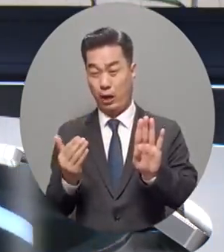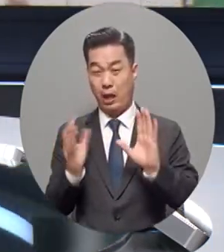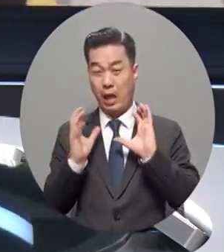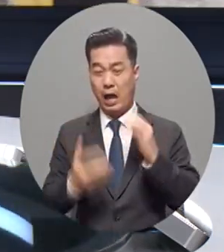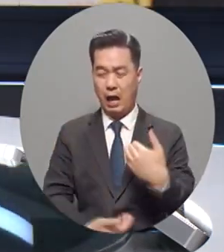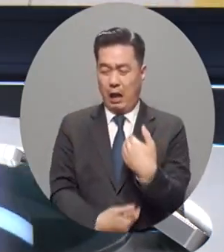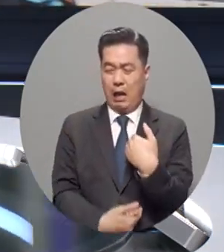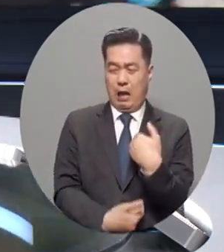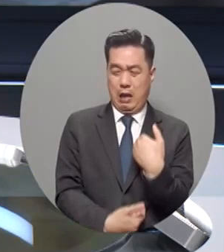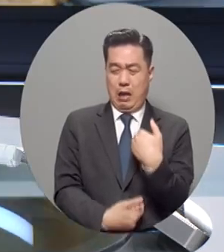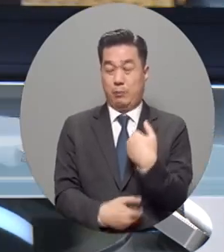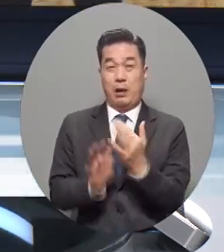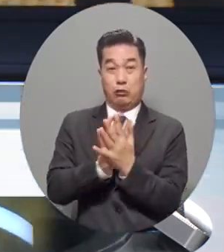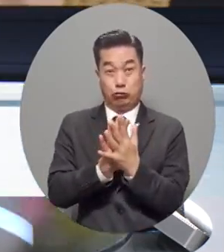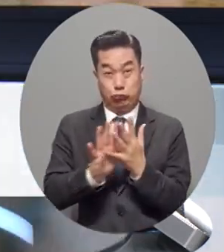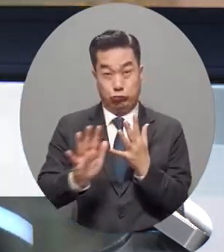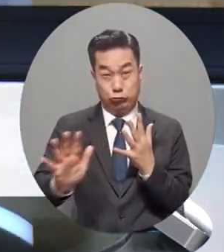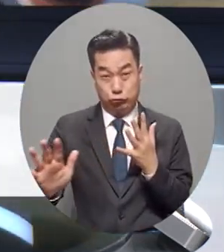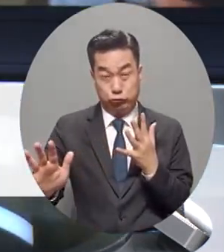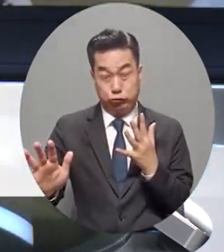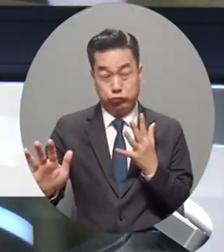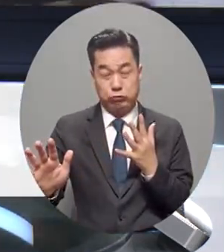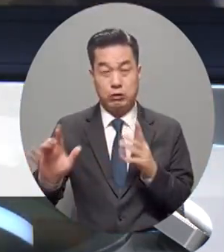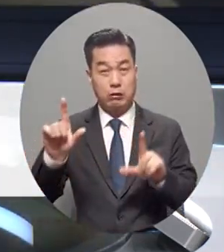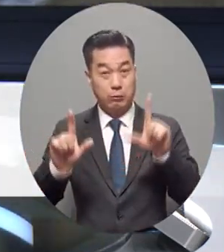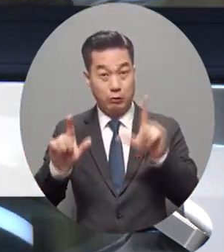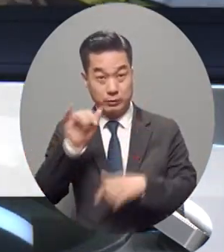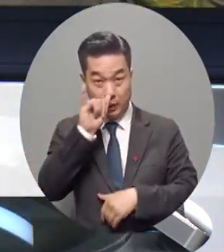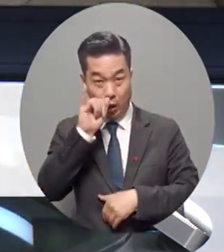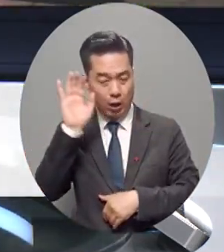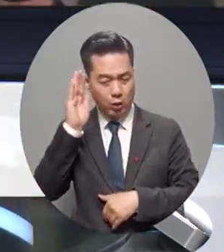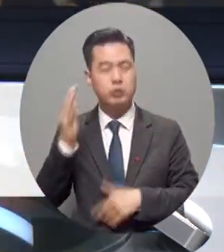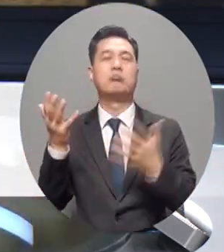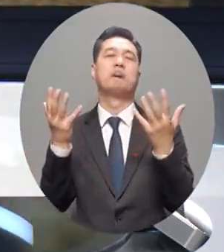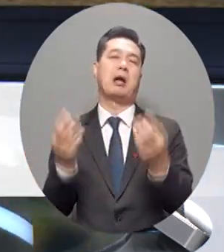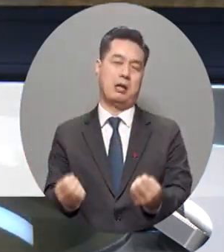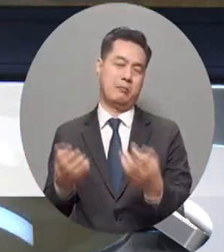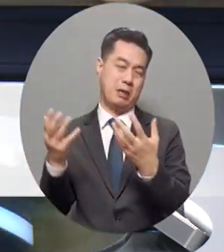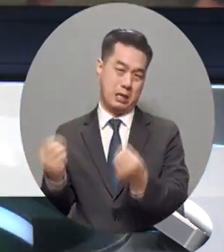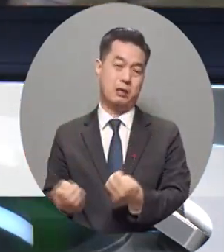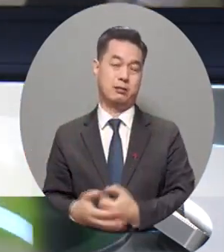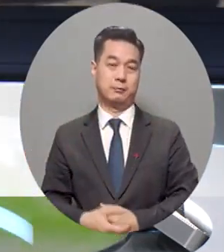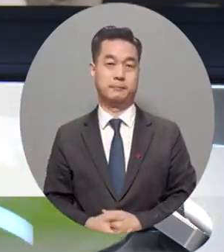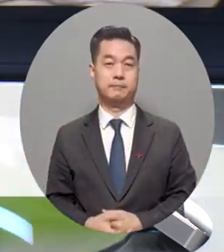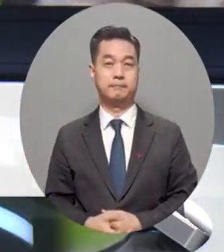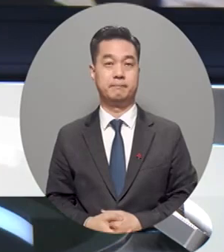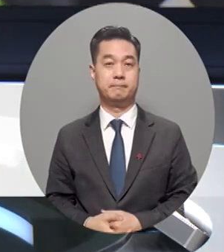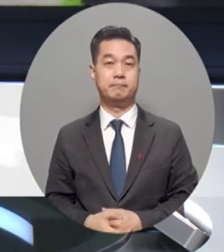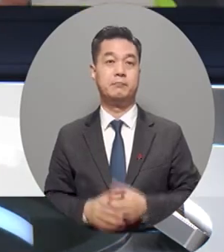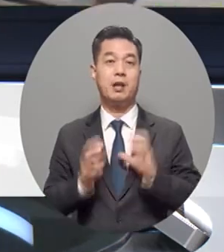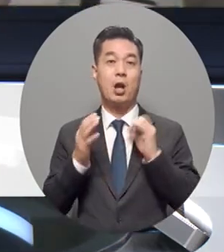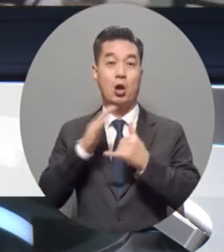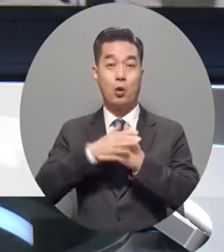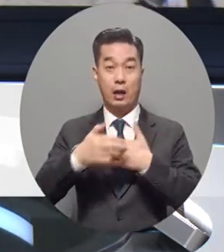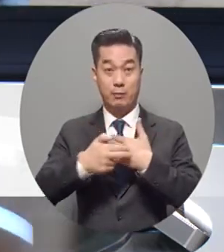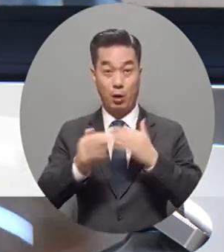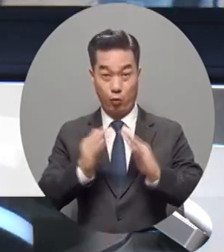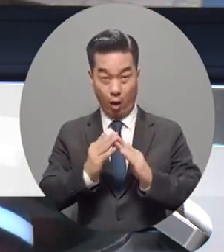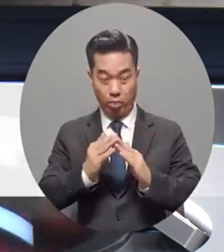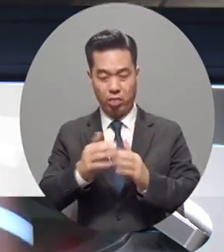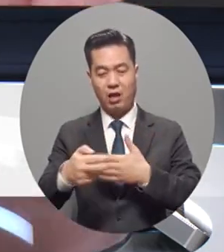줄을 서는 이른바 소아과 오픈런 현상. 요즘 흔히 볼 수 있는 모습이죠. 소아과 의사가 부족해서 벌어지는